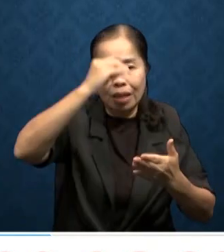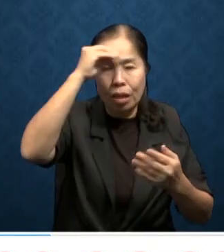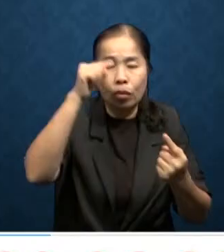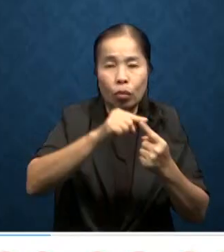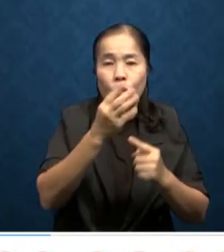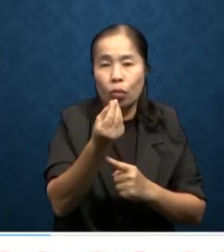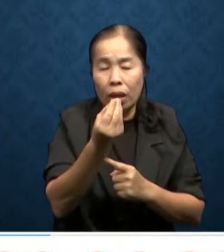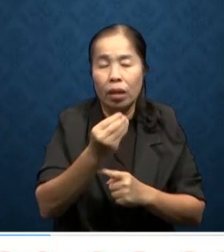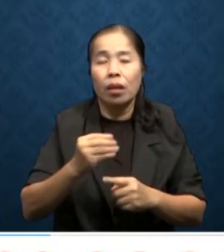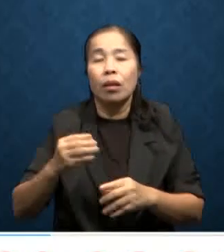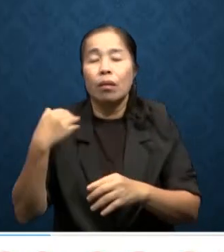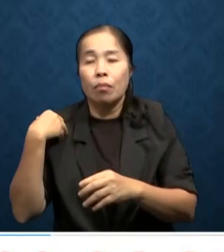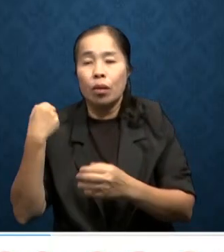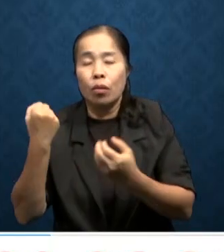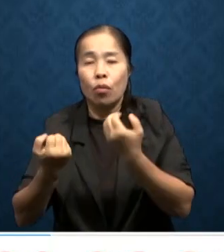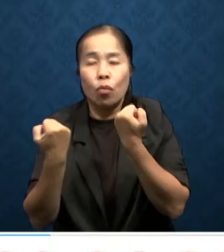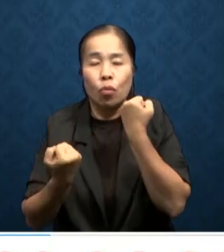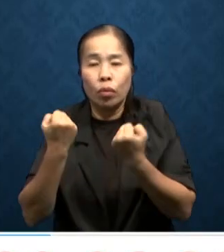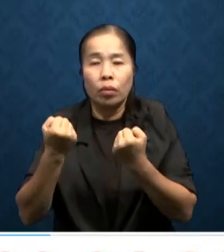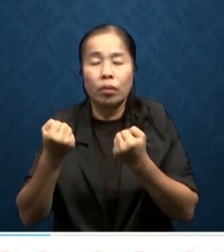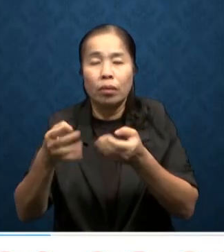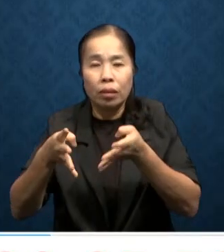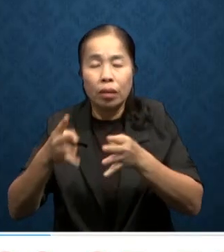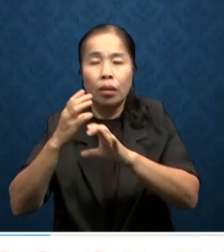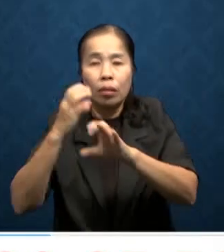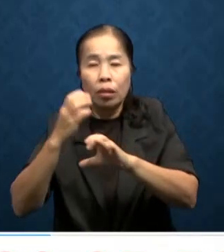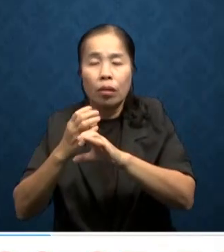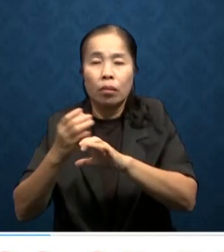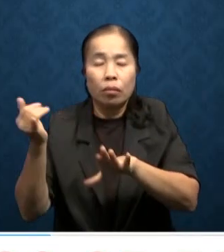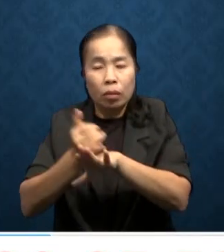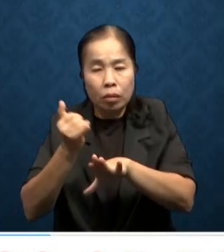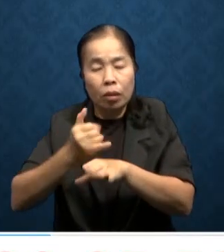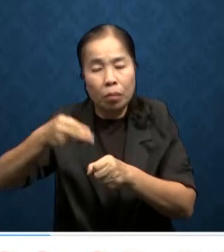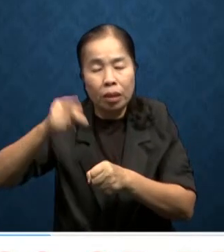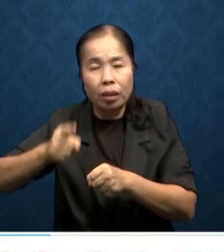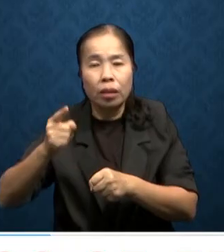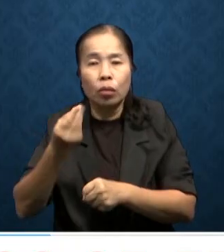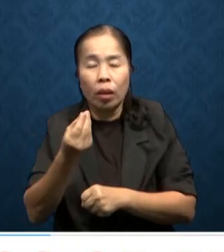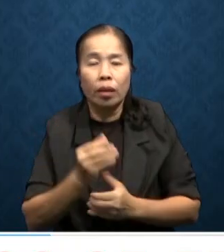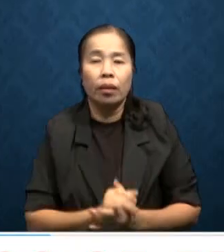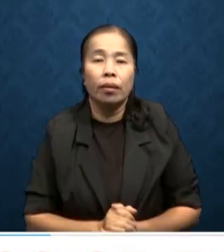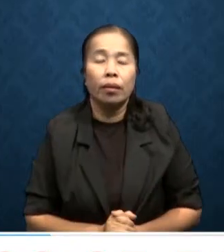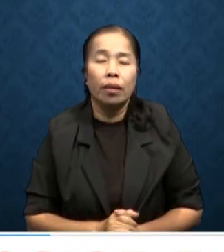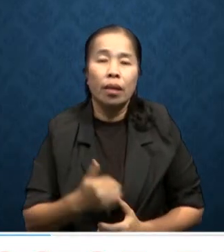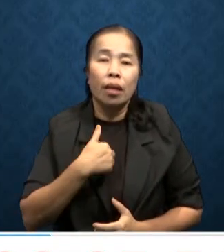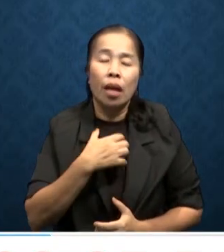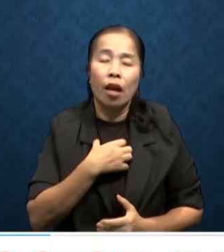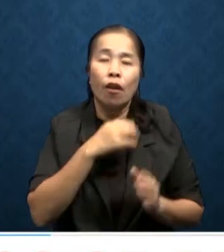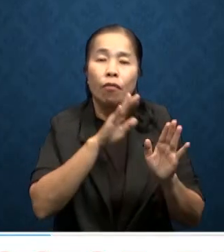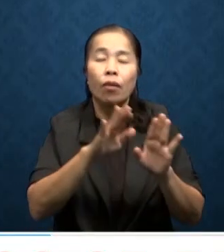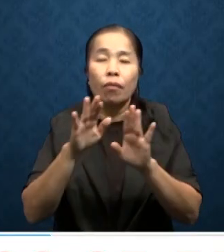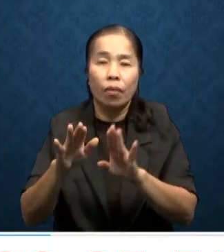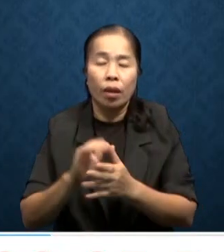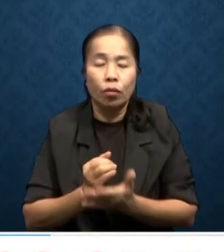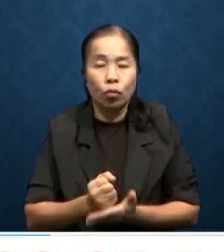รถรถบรรทุกที่เอ่อจะสร้างความเป็นเชื้อเพลิงได้กี่คันซึ่งอันนี้ก็ต้องฝากผู้เกี่ยวข้องด้วยนะคะ